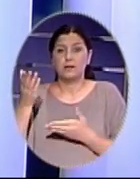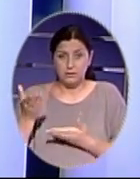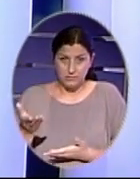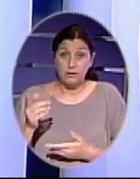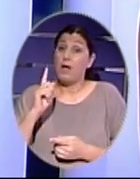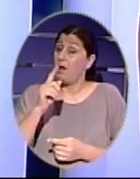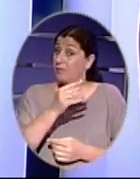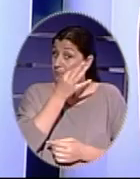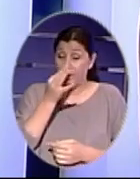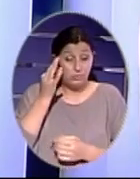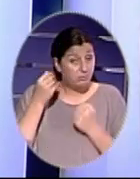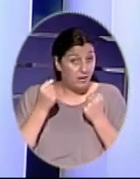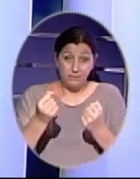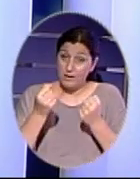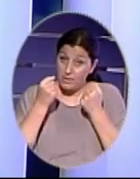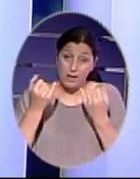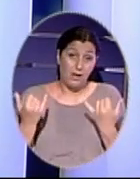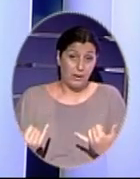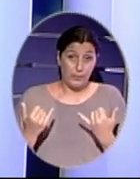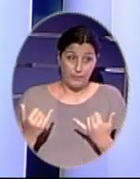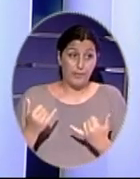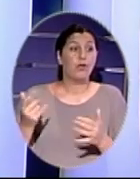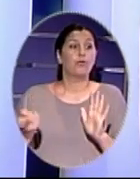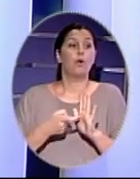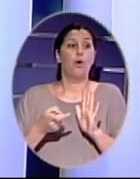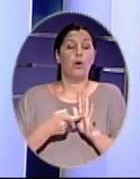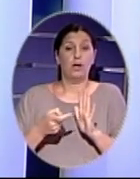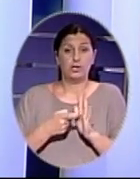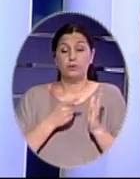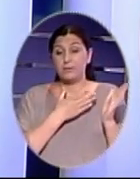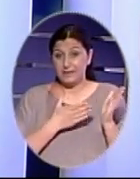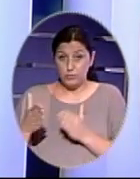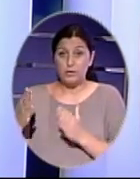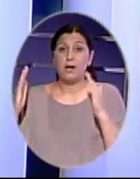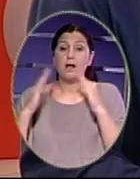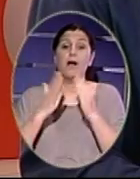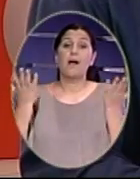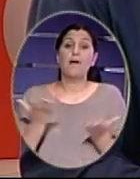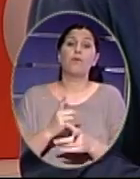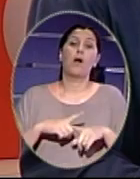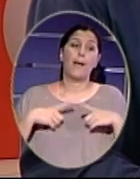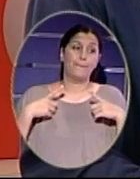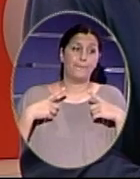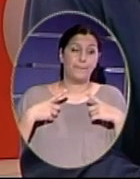אבל הבדואים כמו שראינו מפגינים, מוחים היום, הם מצידם דורשים להסדיר את ההתיישבות שלהם איפה שהם חיים.